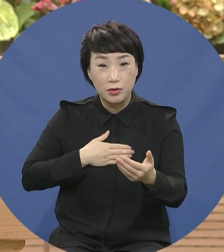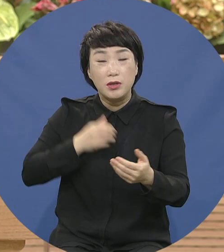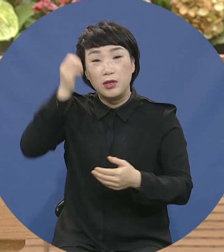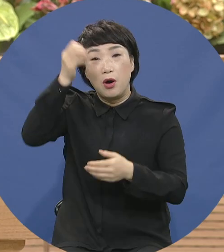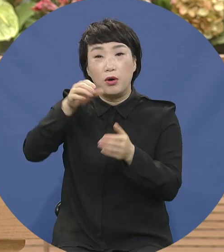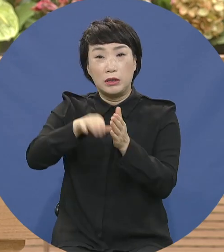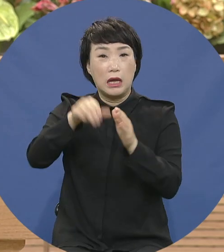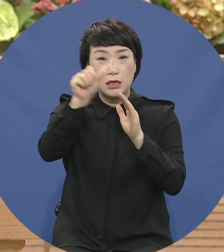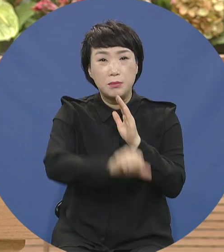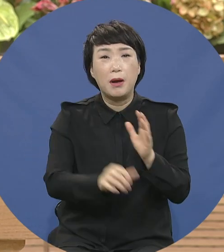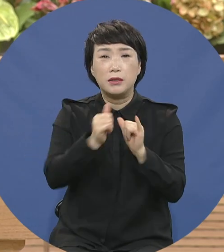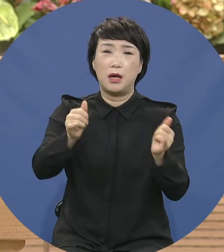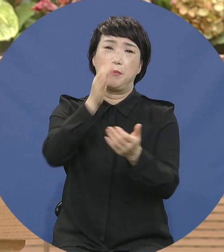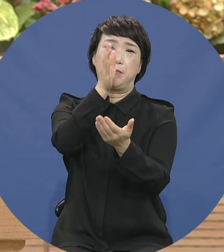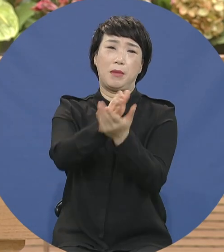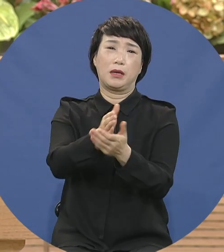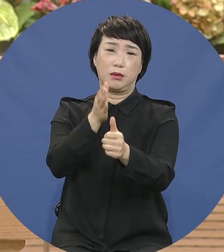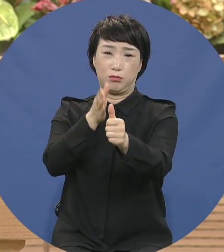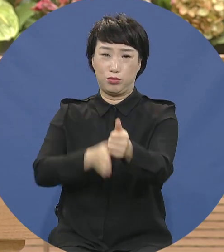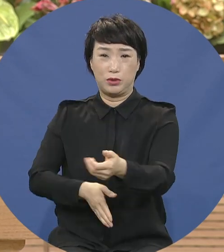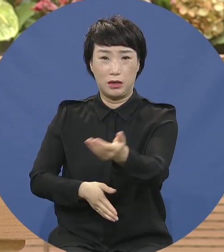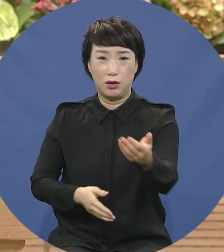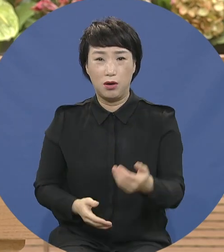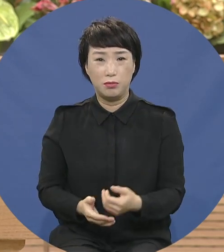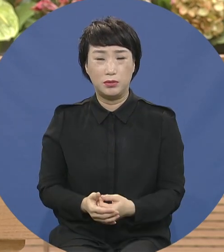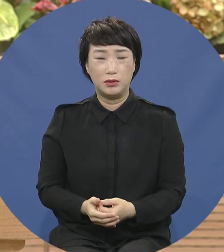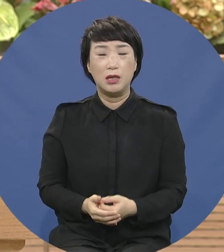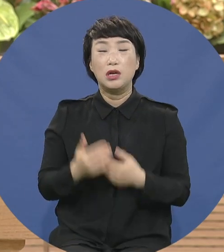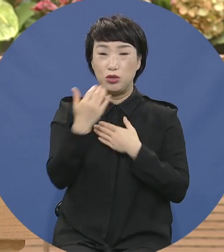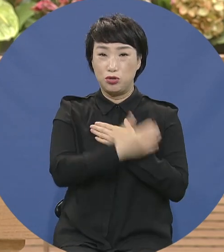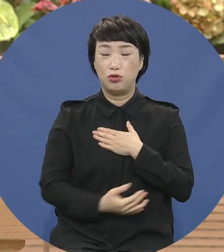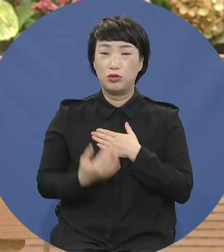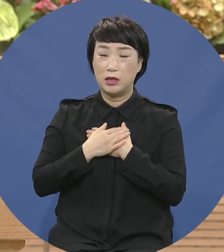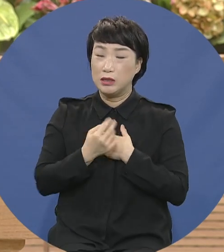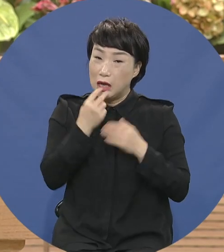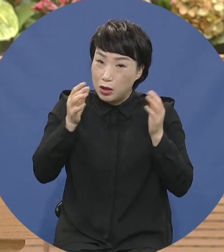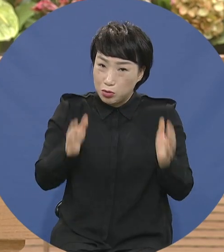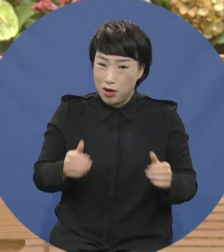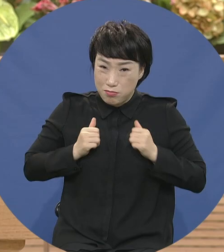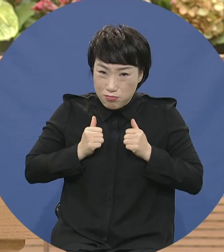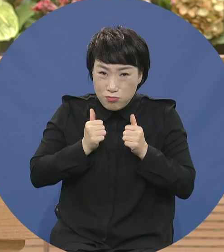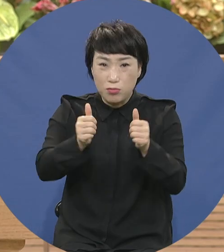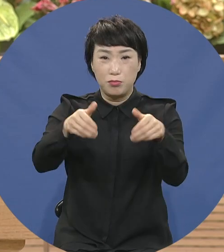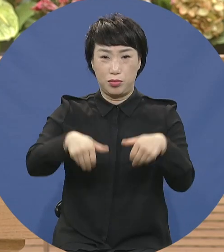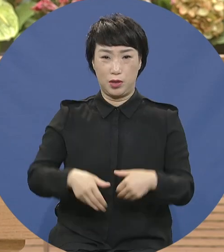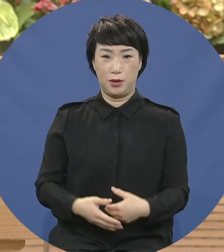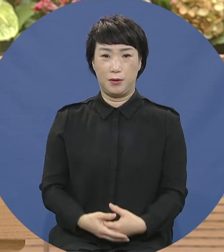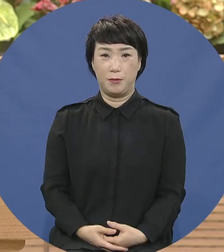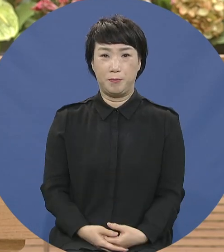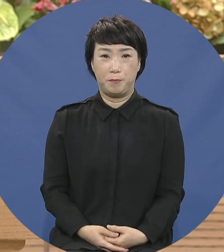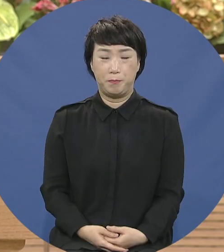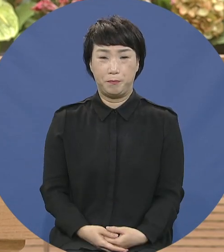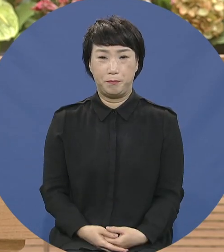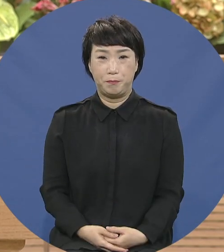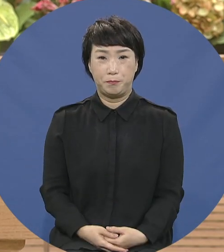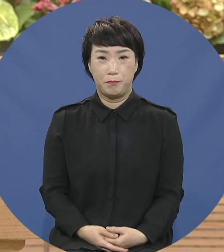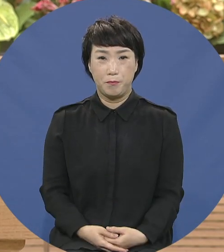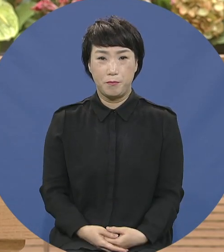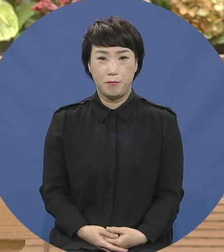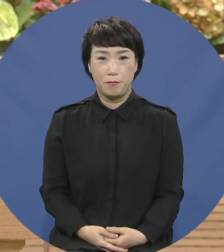때에 실패자가 되지 말길 원합니다. 육신의 때에 차려야 된다 이 말입니다.